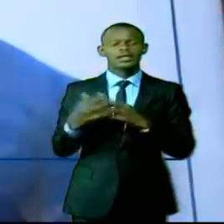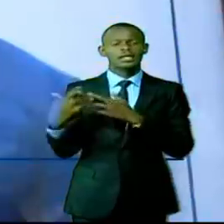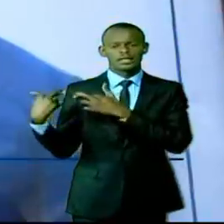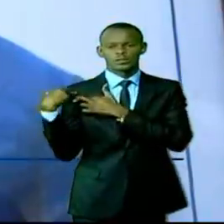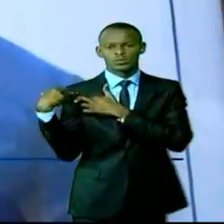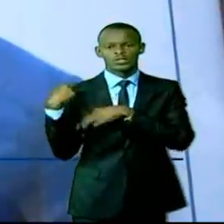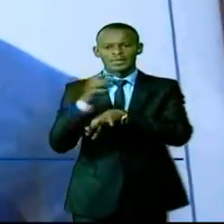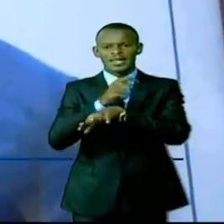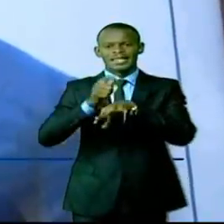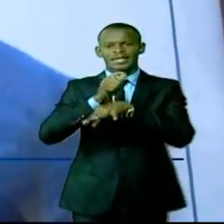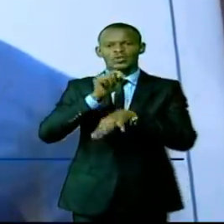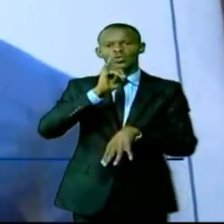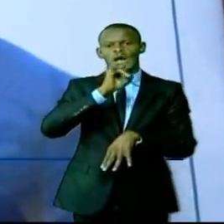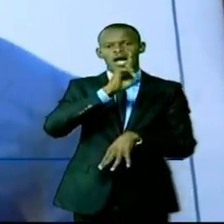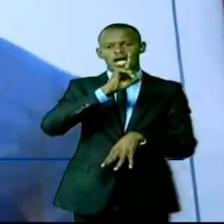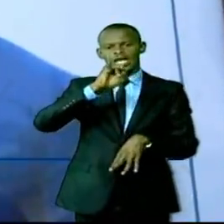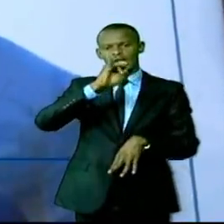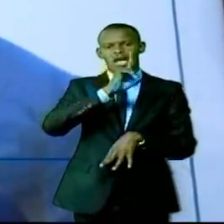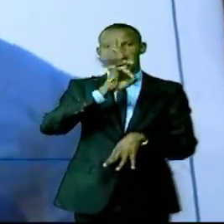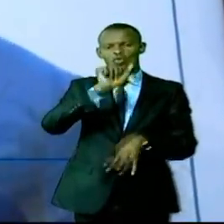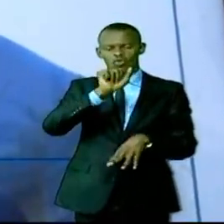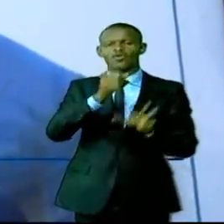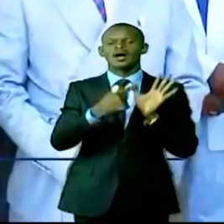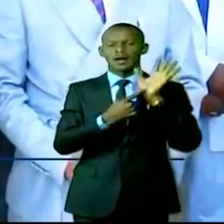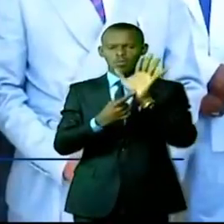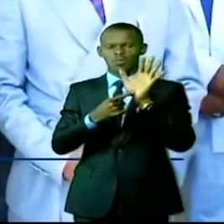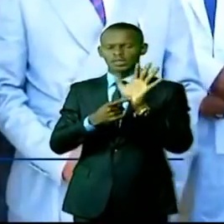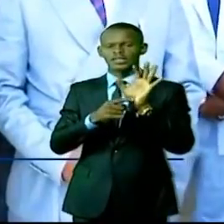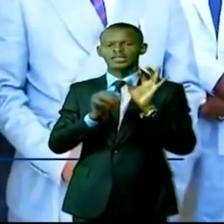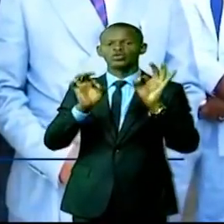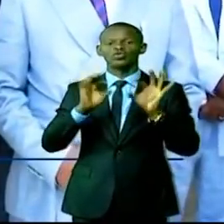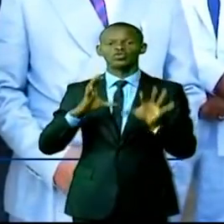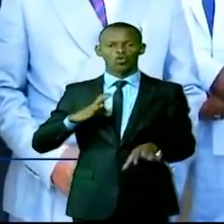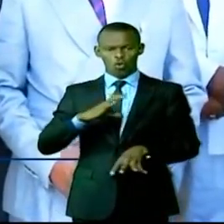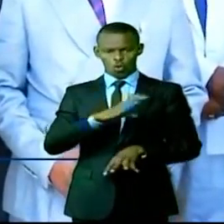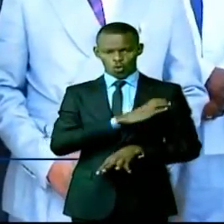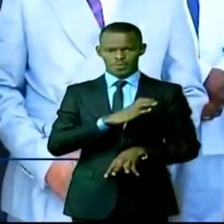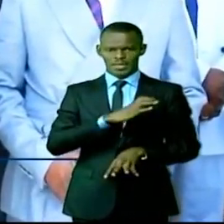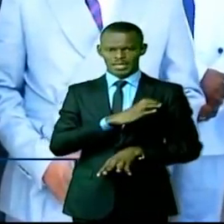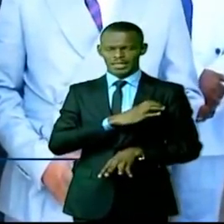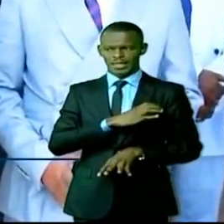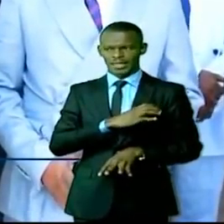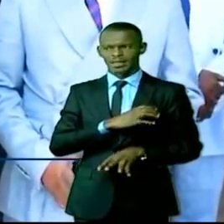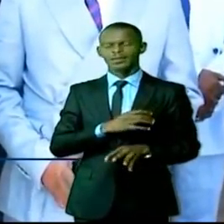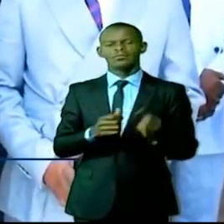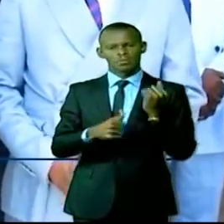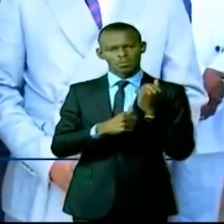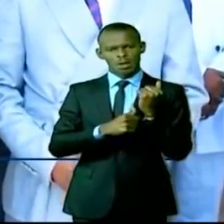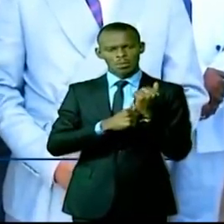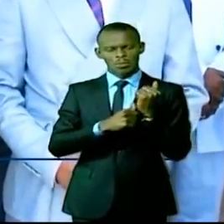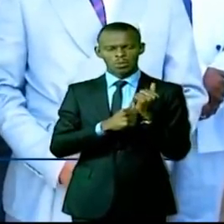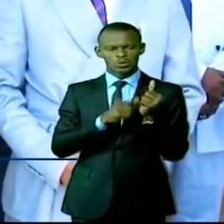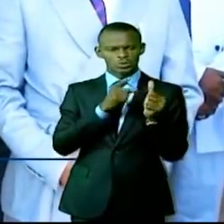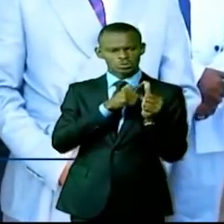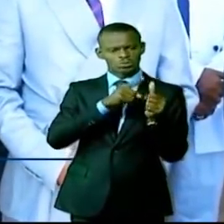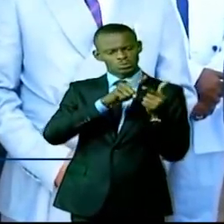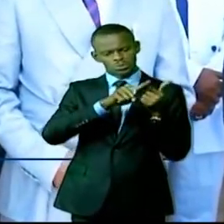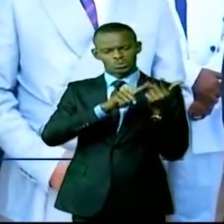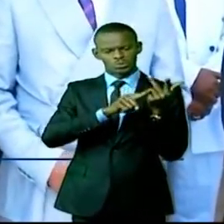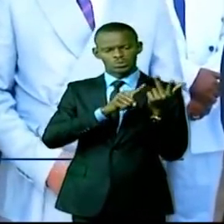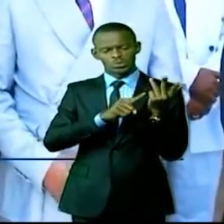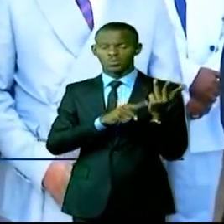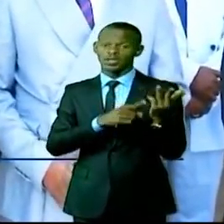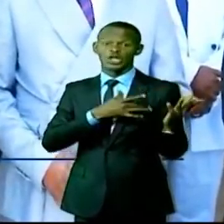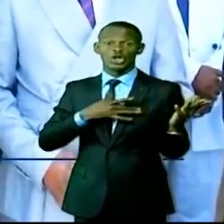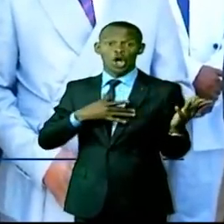est composé du directeur de la province éducationnel, Inkula Abal Anaclé, de Pierre Daniel Kasongo,